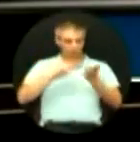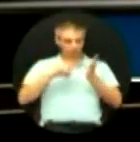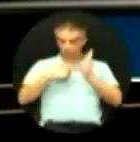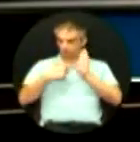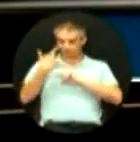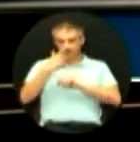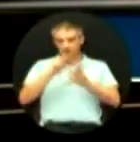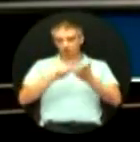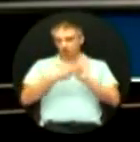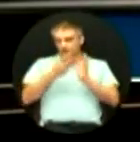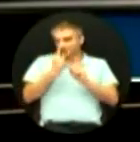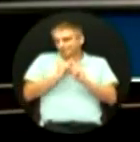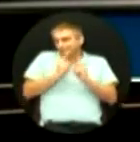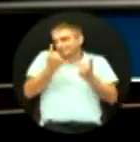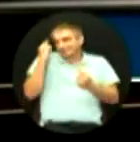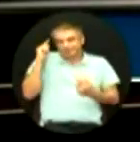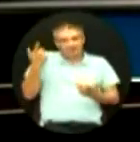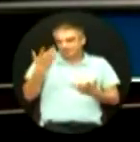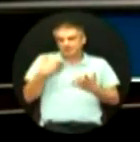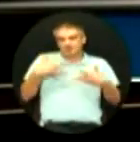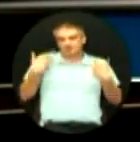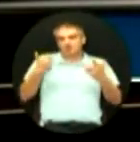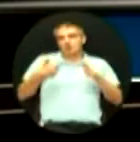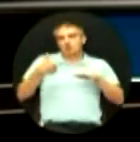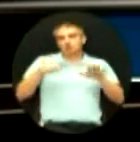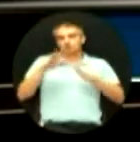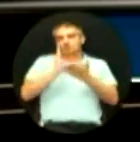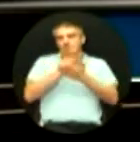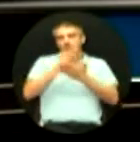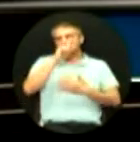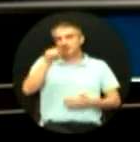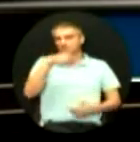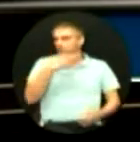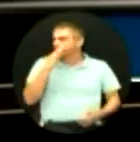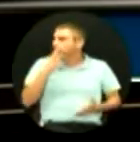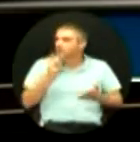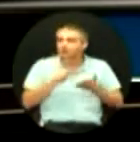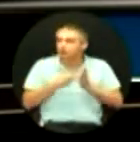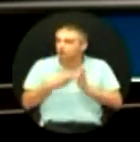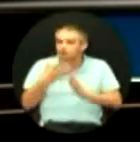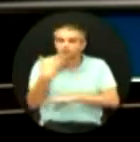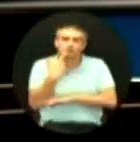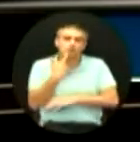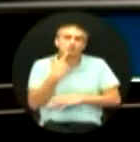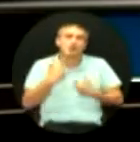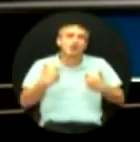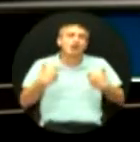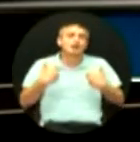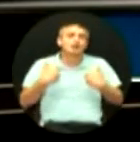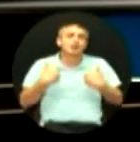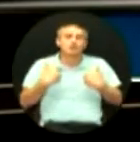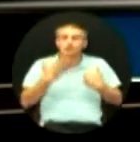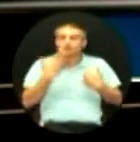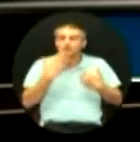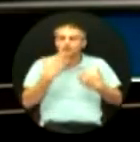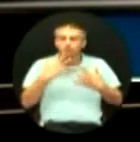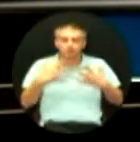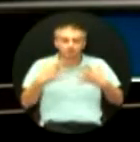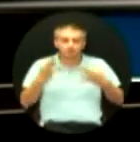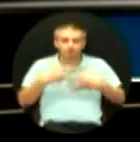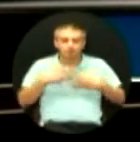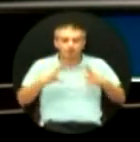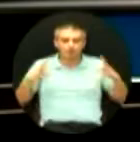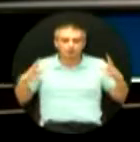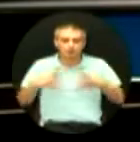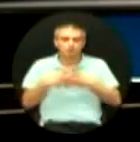אני שמחה שראש הממשלה החליט לבטל אותה, שואלים אותה מה התוכנית המדינית, אומרת, אנחנו ירושלים